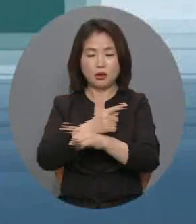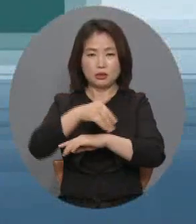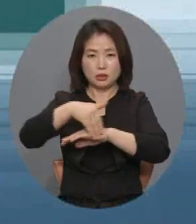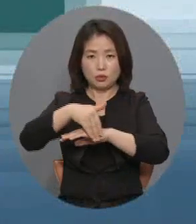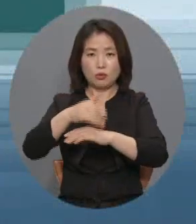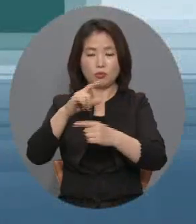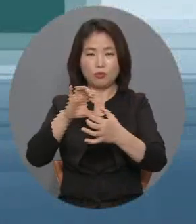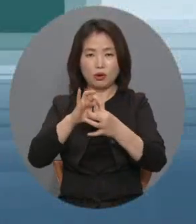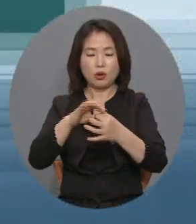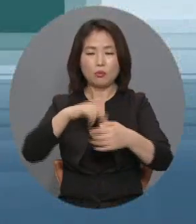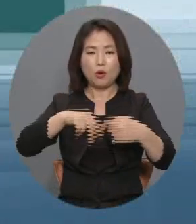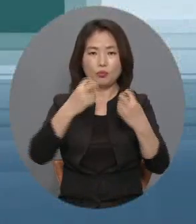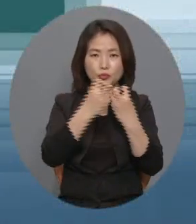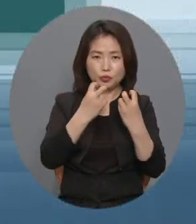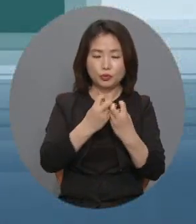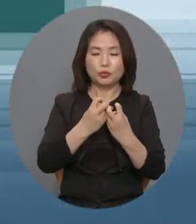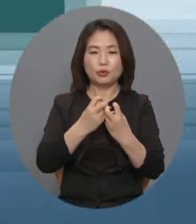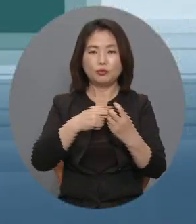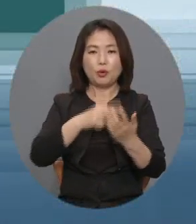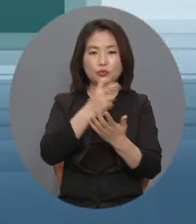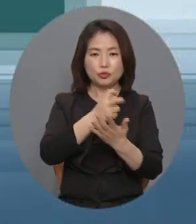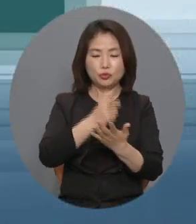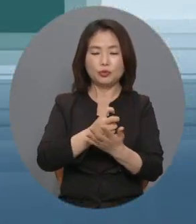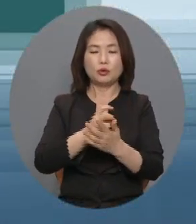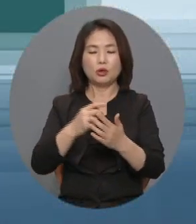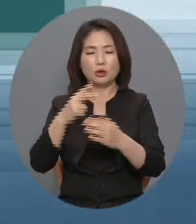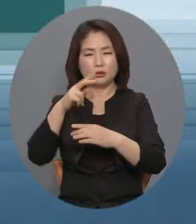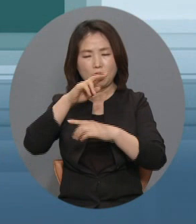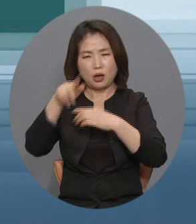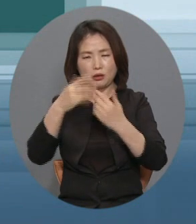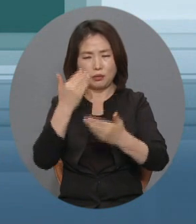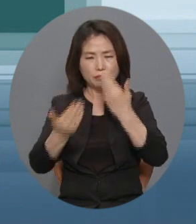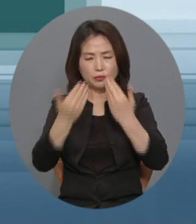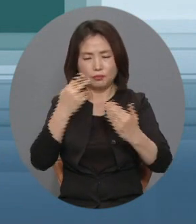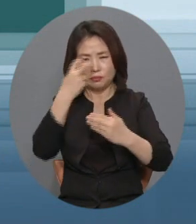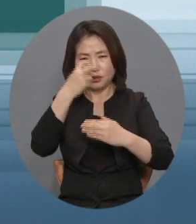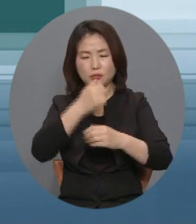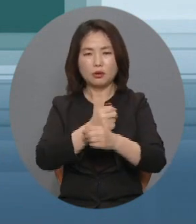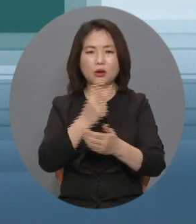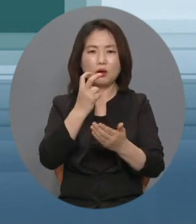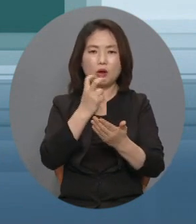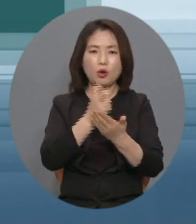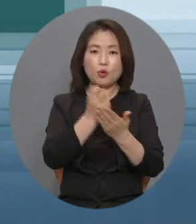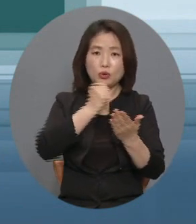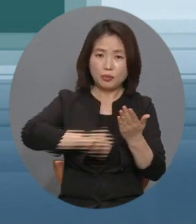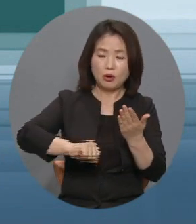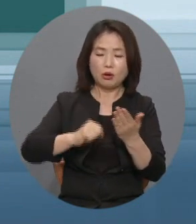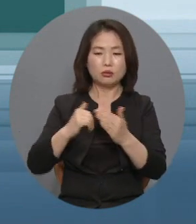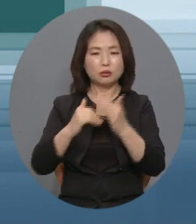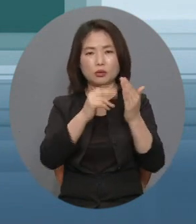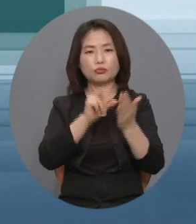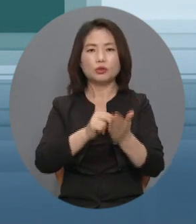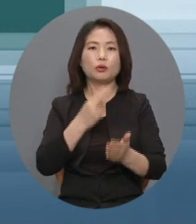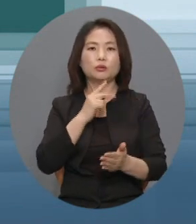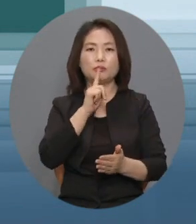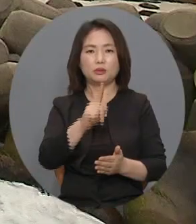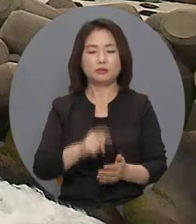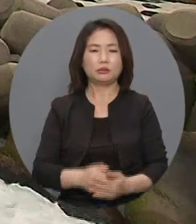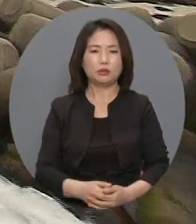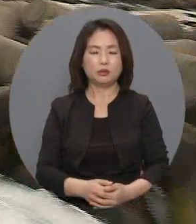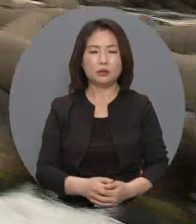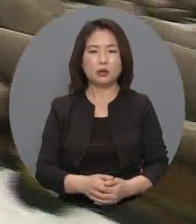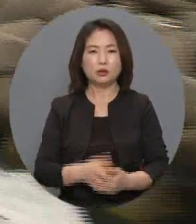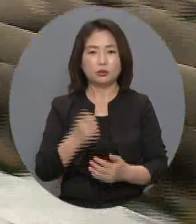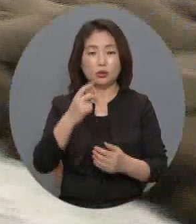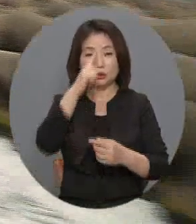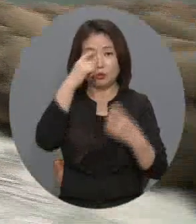등에 대해 관련 법률과 판례, 자문 결과 등을 검토했지만 위법이나 절차적인 하자가 확인되지 않았다고 밝혔습니다.